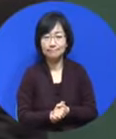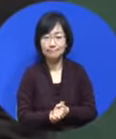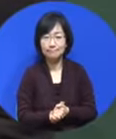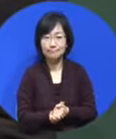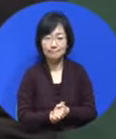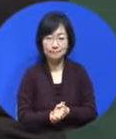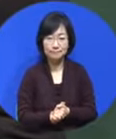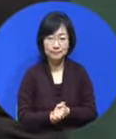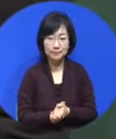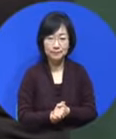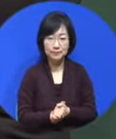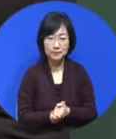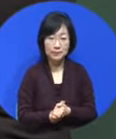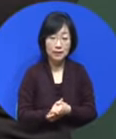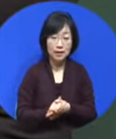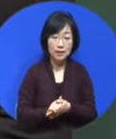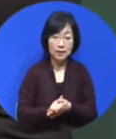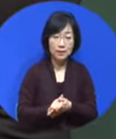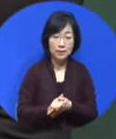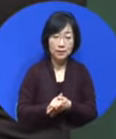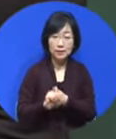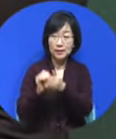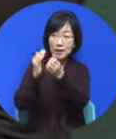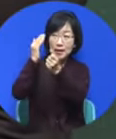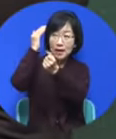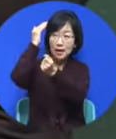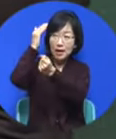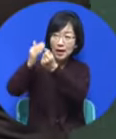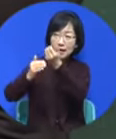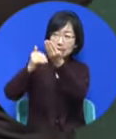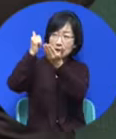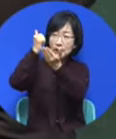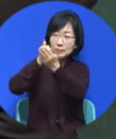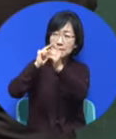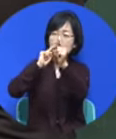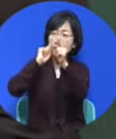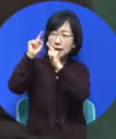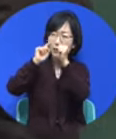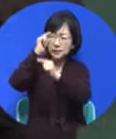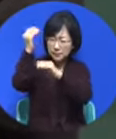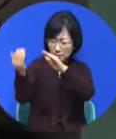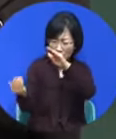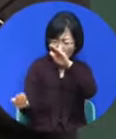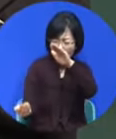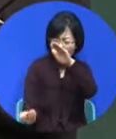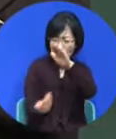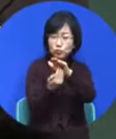비밀 하의 성 어떤것이냐 언